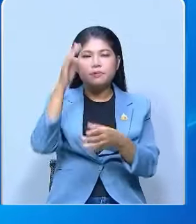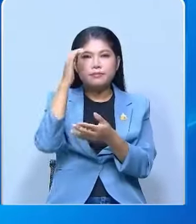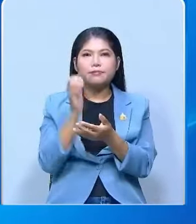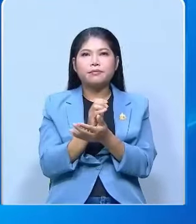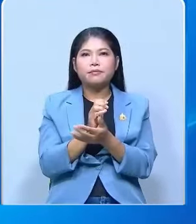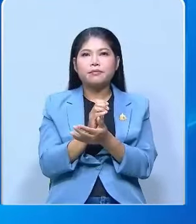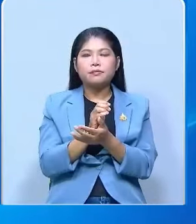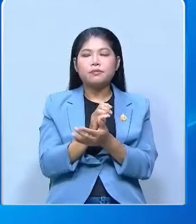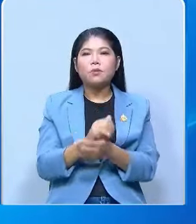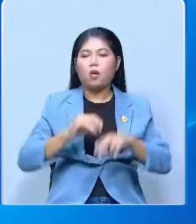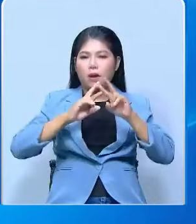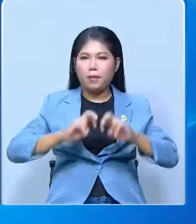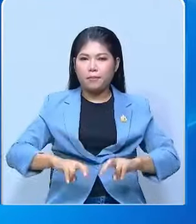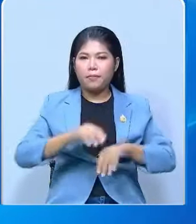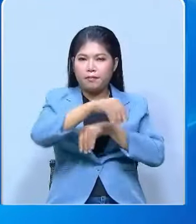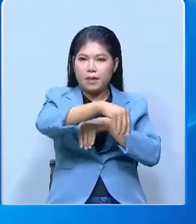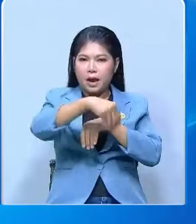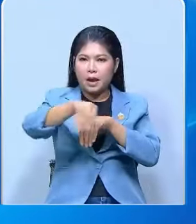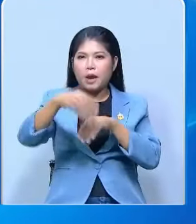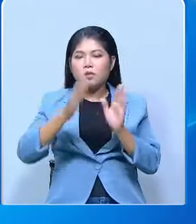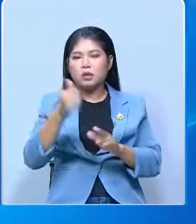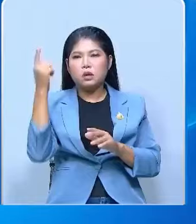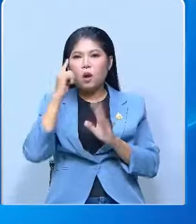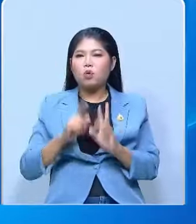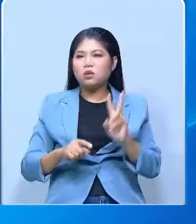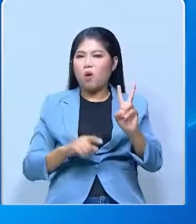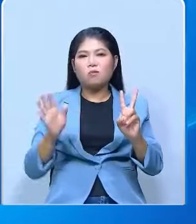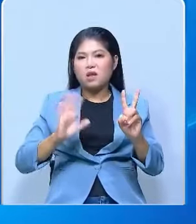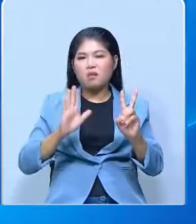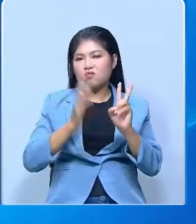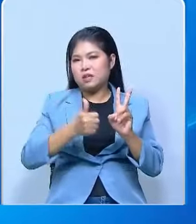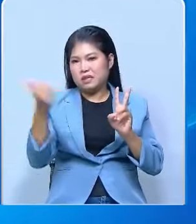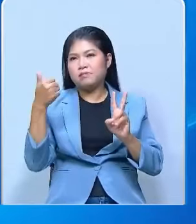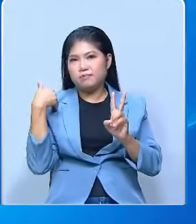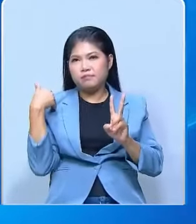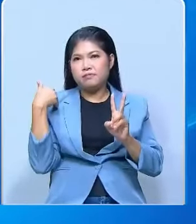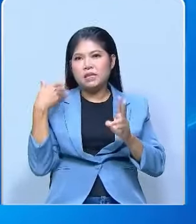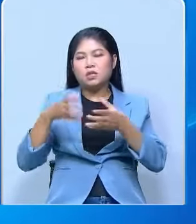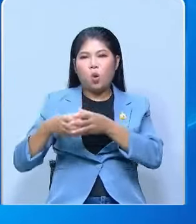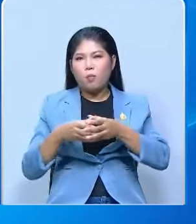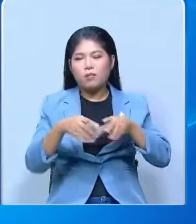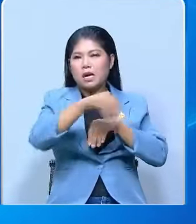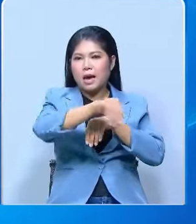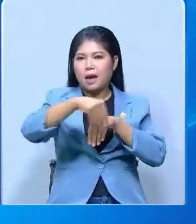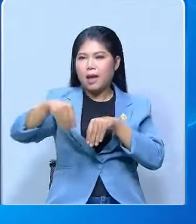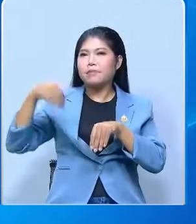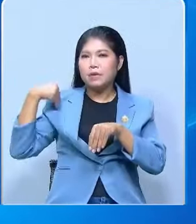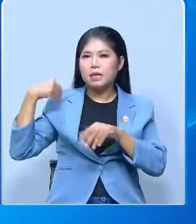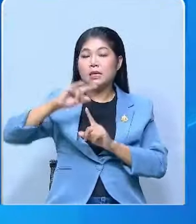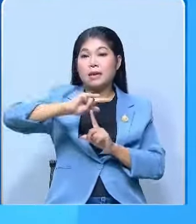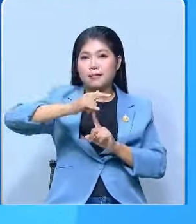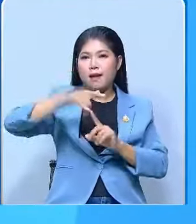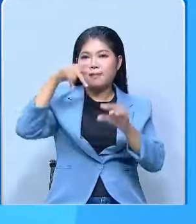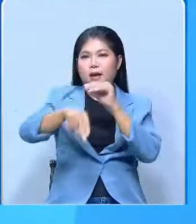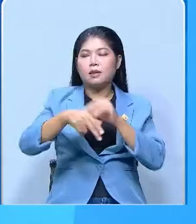ยนะต้องขยายผลนะเพราะเชื่อเหลือเกินว่าไม่ได้มีแค่2คนนี้หรอก ครับ นะ แล้วก็ทำกันเป็นกระบวนการนะคือเหมือนกับว่าตัดสัญญาณรีโมทเวล